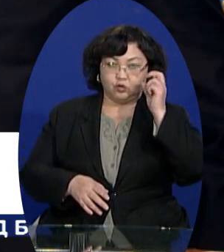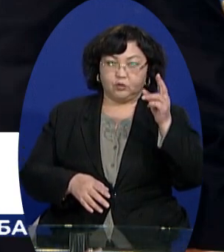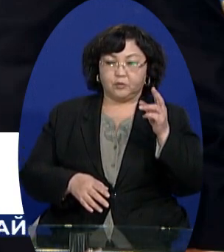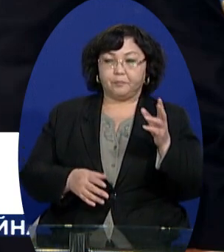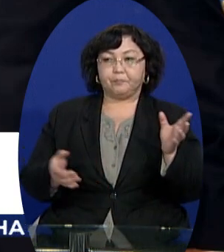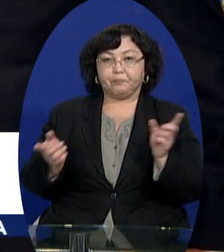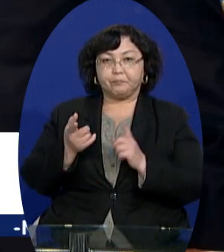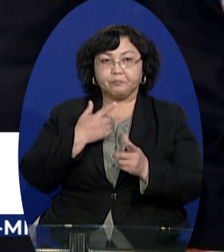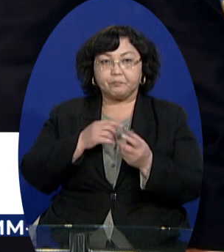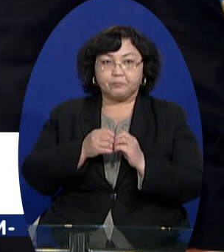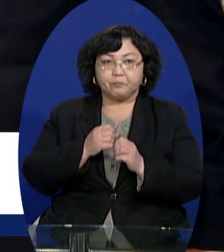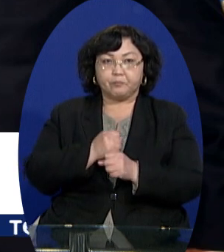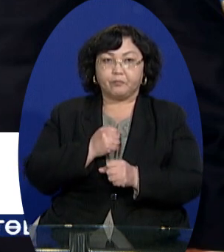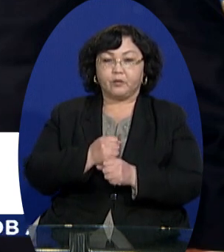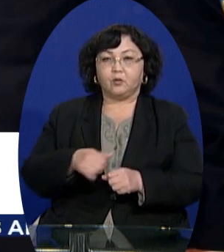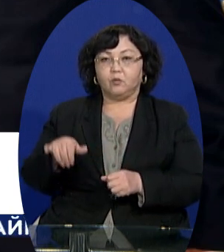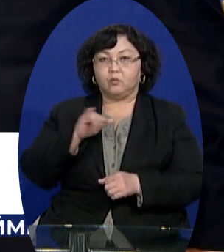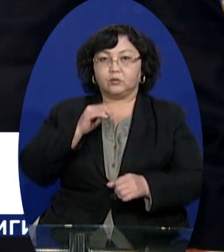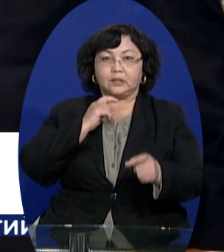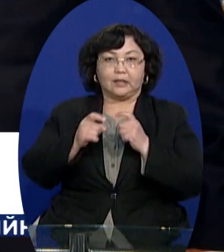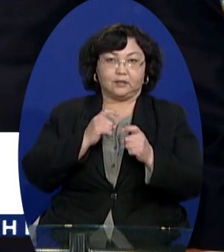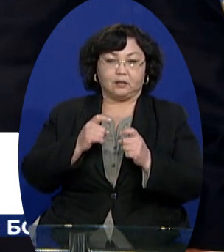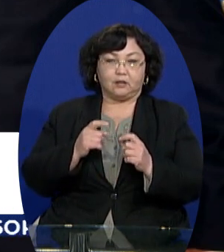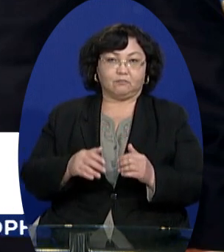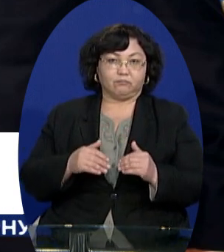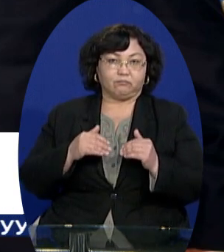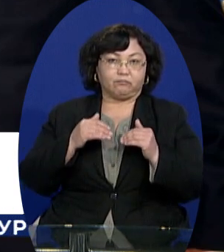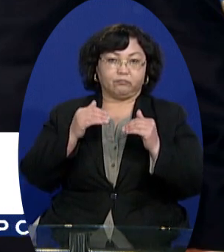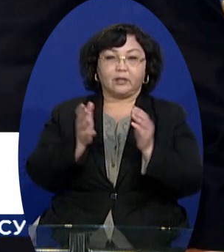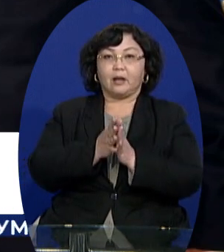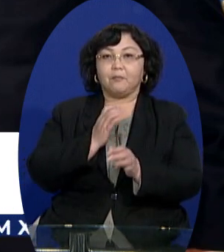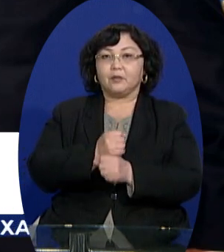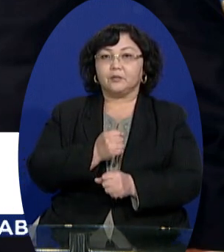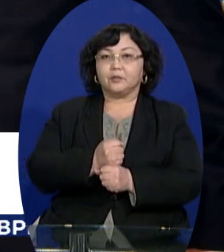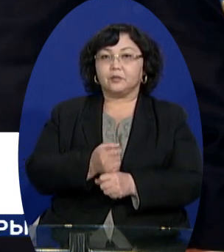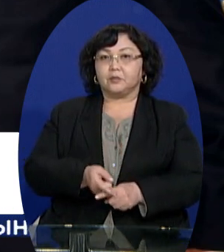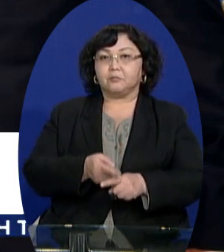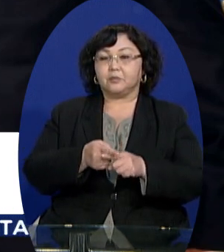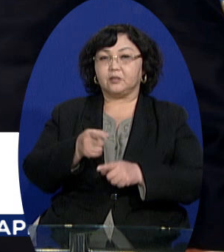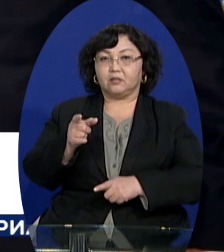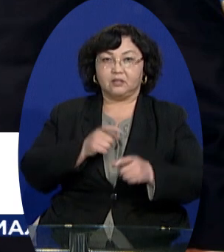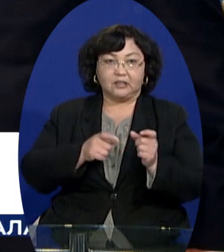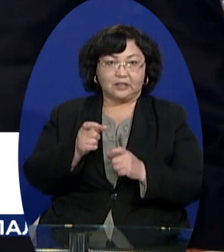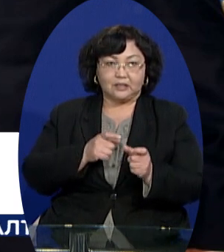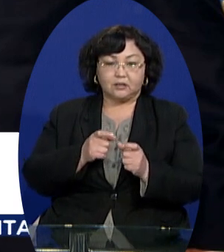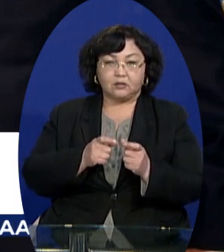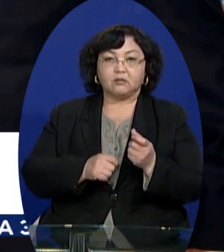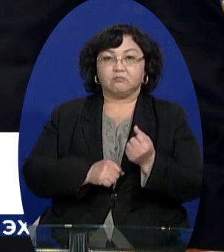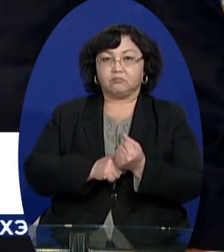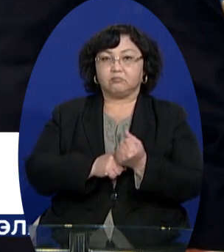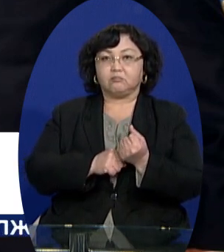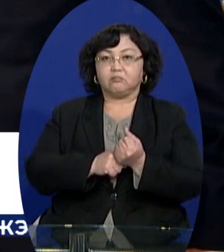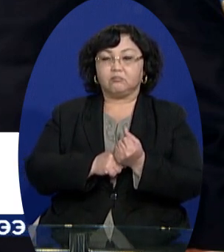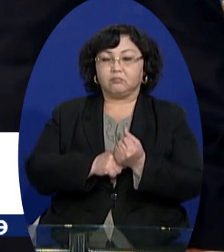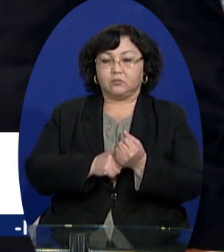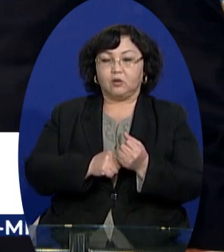ёсны хөдөлсөө уулзалт хийж хоёр орны харилцааг шатахуулах, хамтын ажиллагааг өргөжүүлэх, эдийн засаг хөрөнгө оруулалтыг нэмэгдүүлэх чиглэлээр болон олон